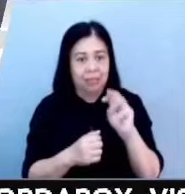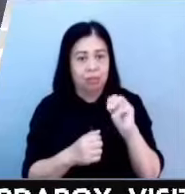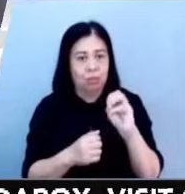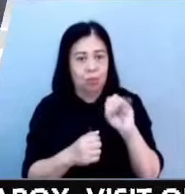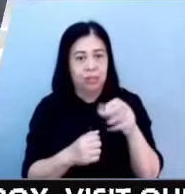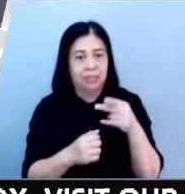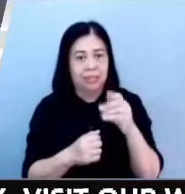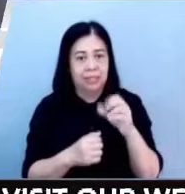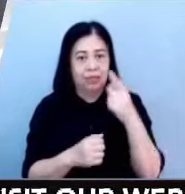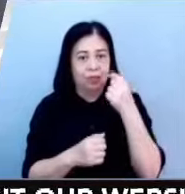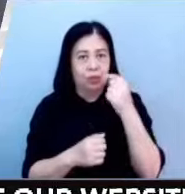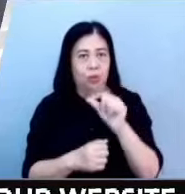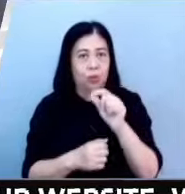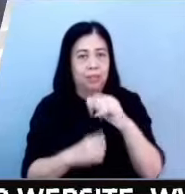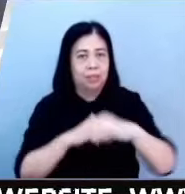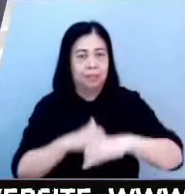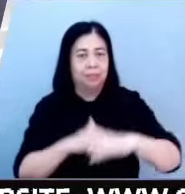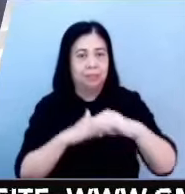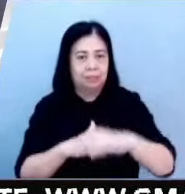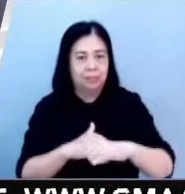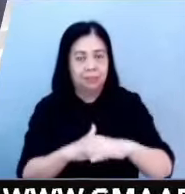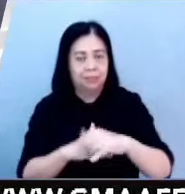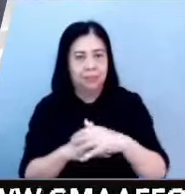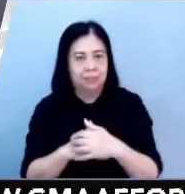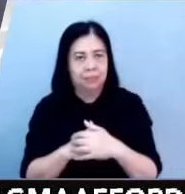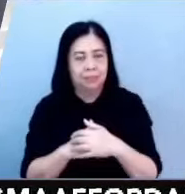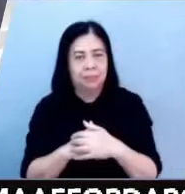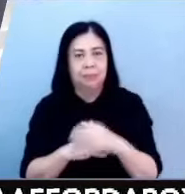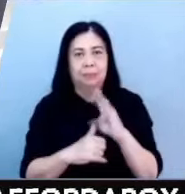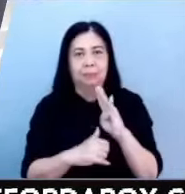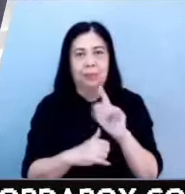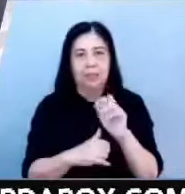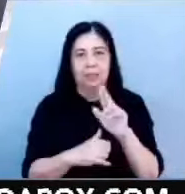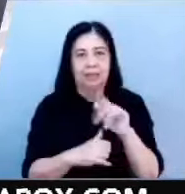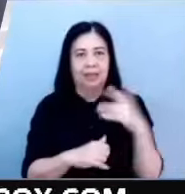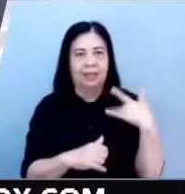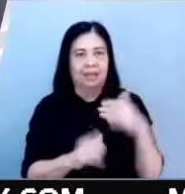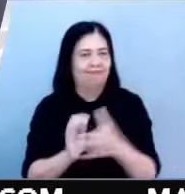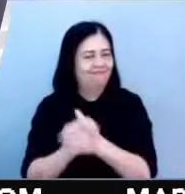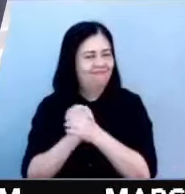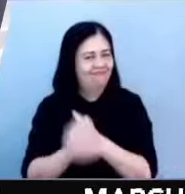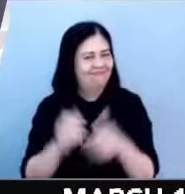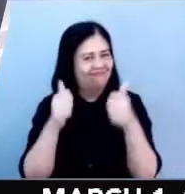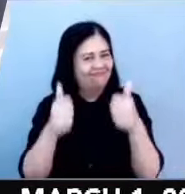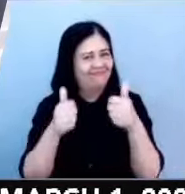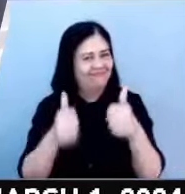200-meter butterfly. Good job sa inyo dyan!